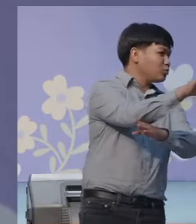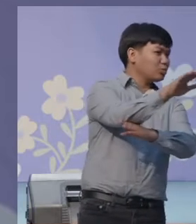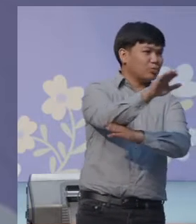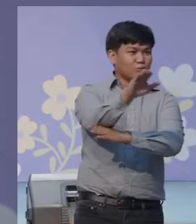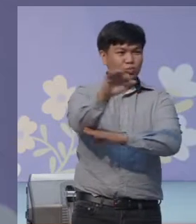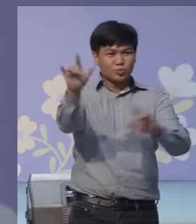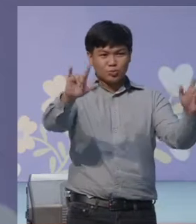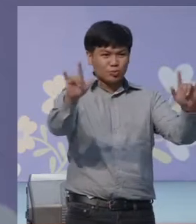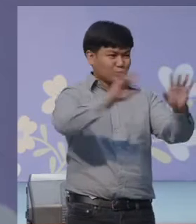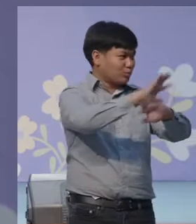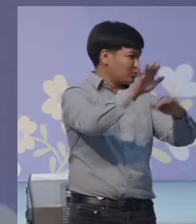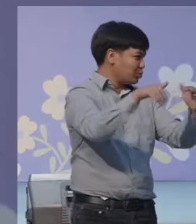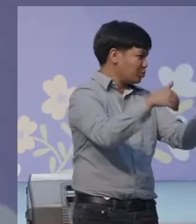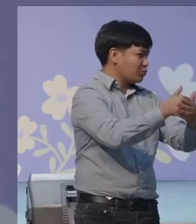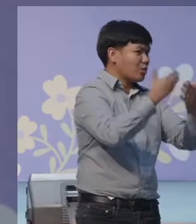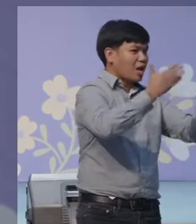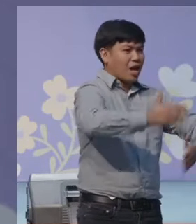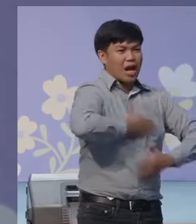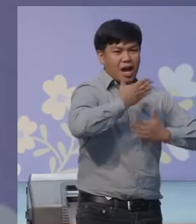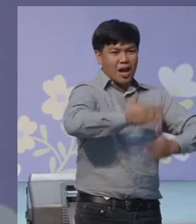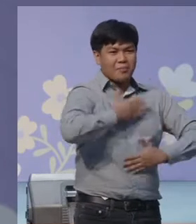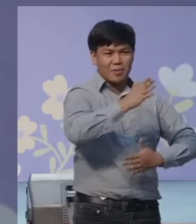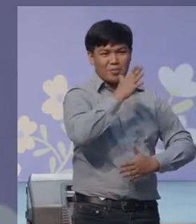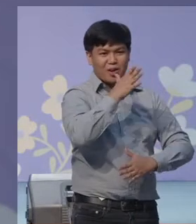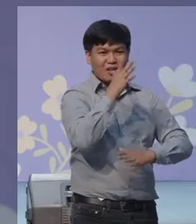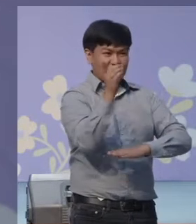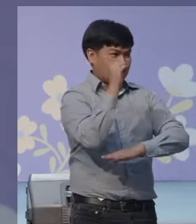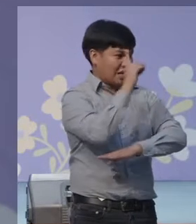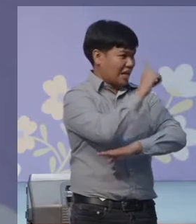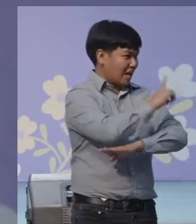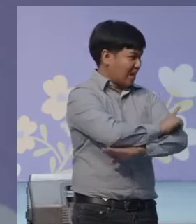Maligayang pagbati sa lahat ng mga ina, mga